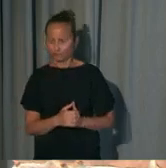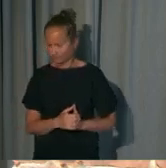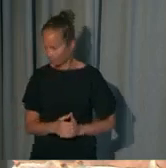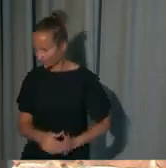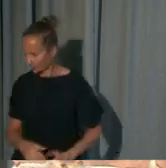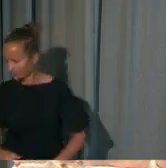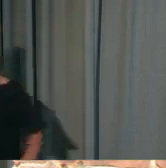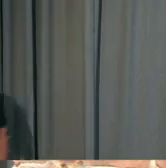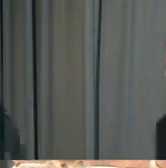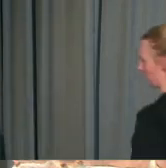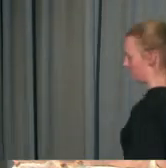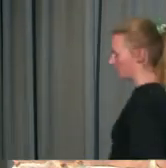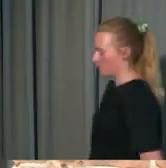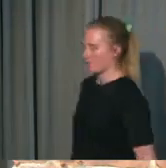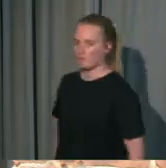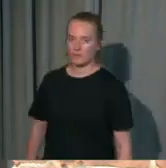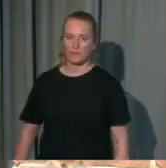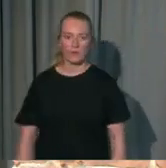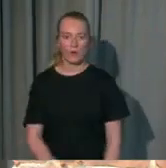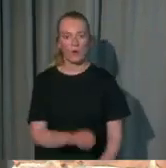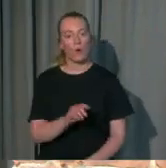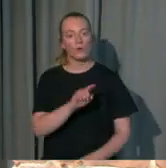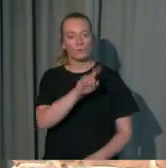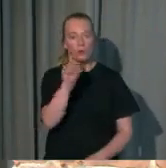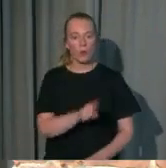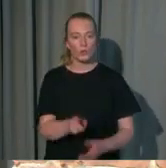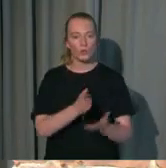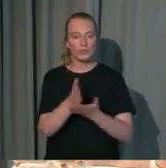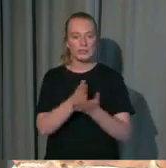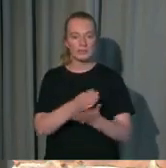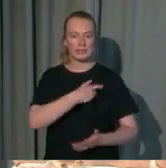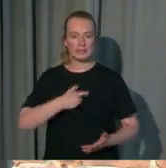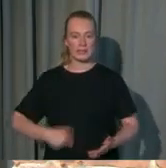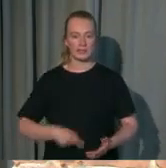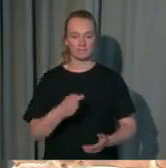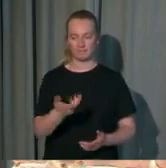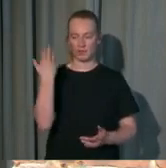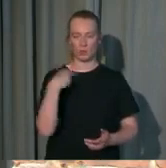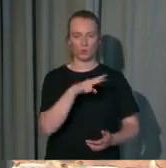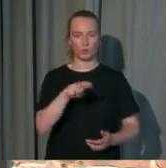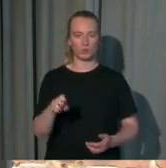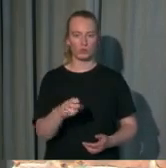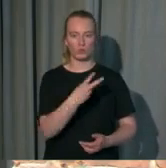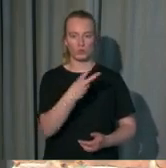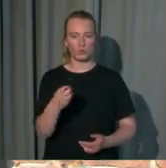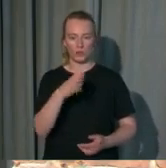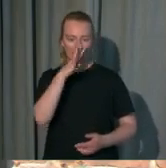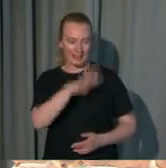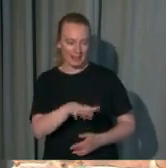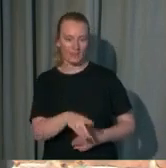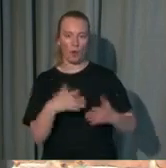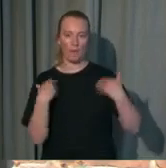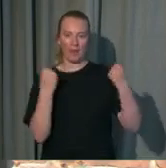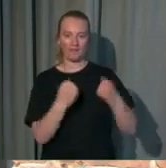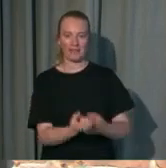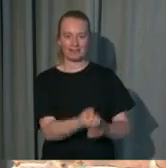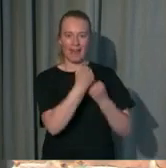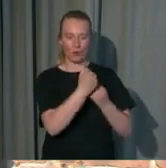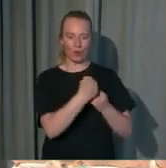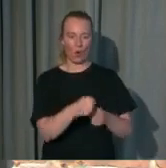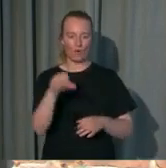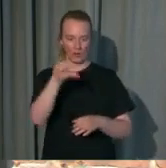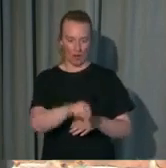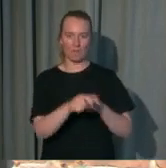til justisministeren. I 2019 hadde vi et terroranslag og et drap forut for det i